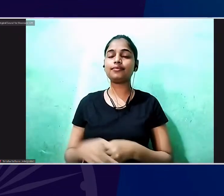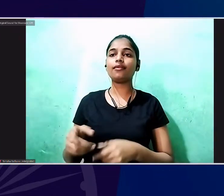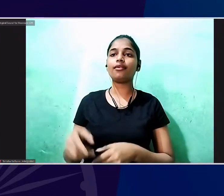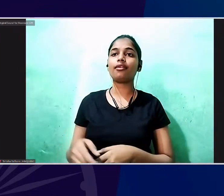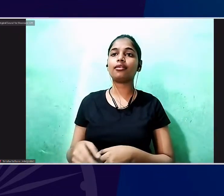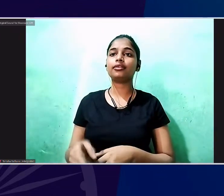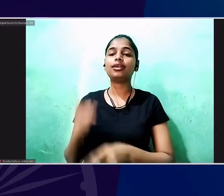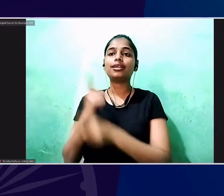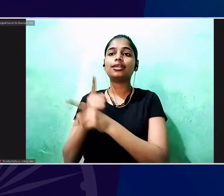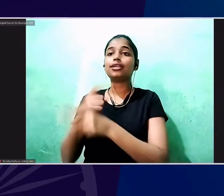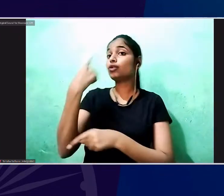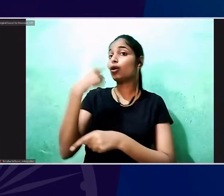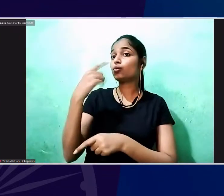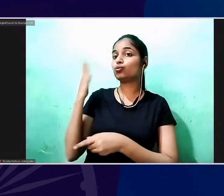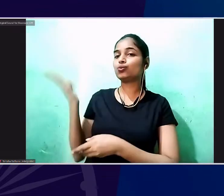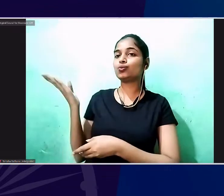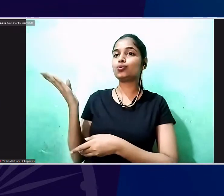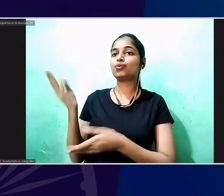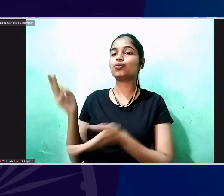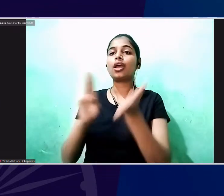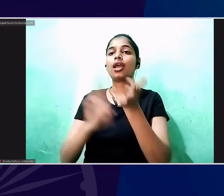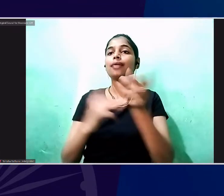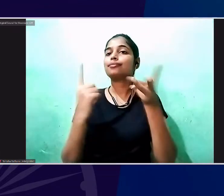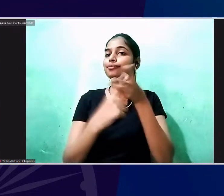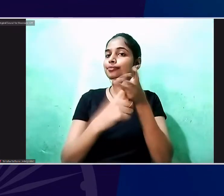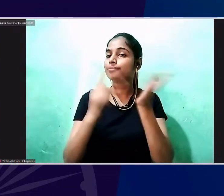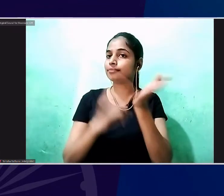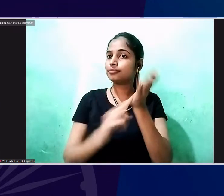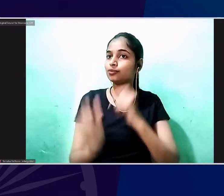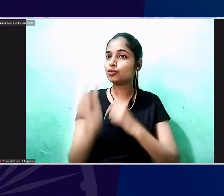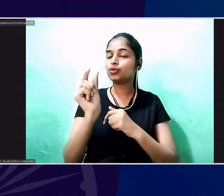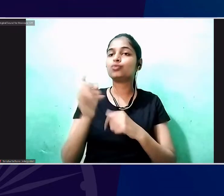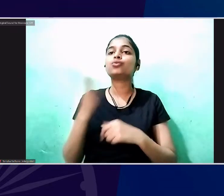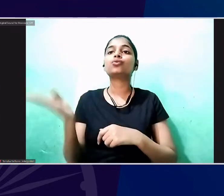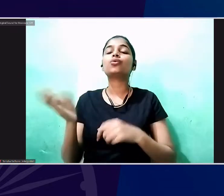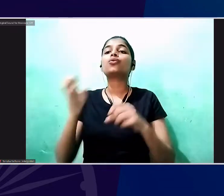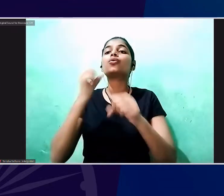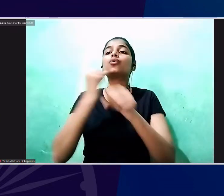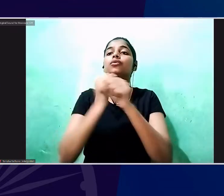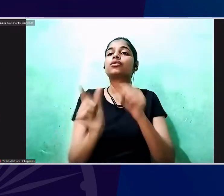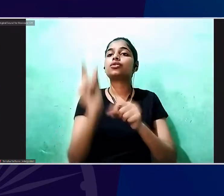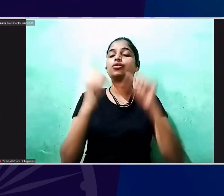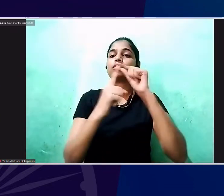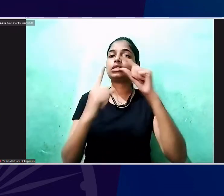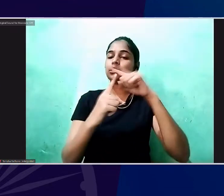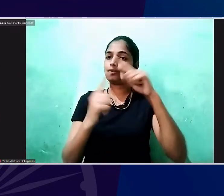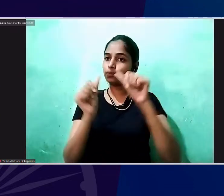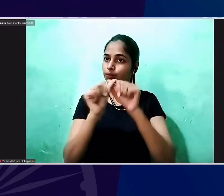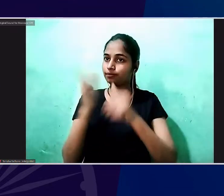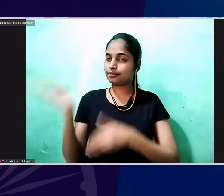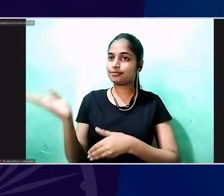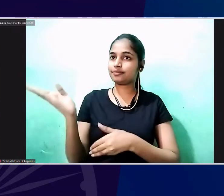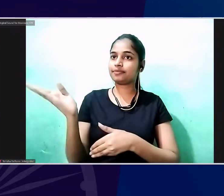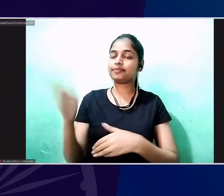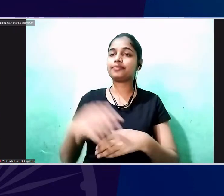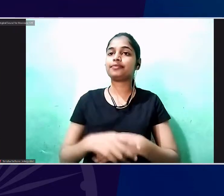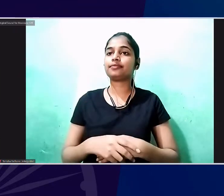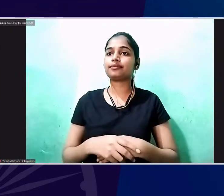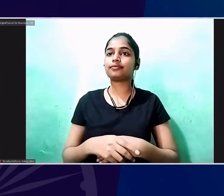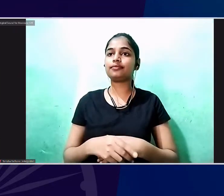स्वागत। Good afternoon. Ma'am is mentor teacher from DOE, Directorate of